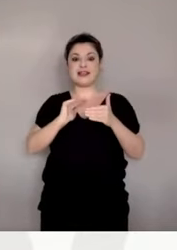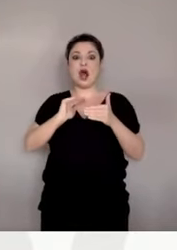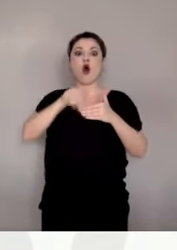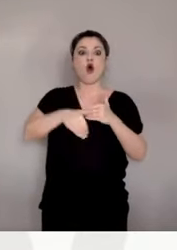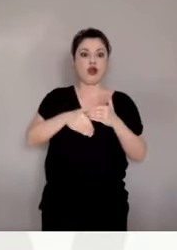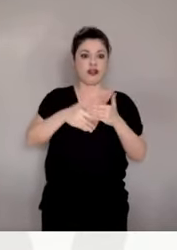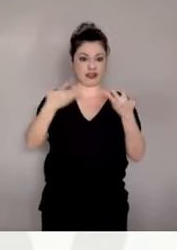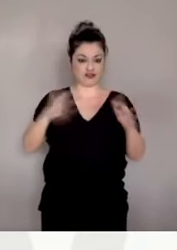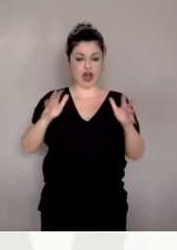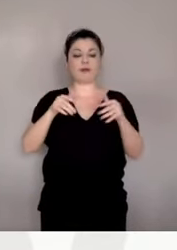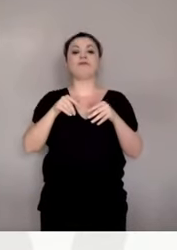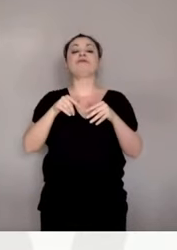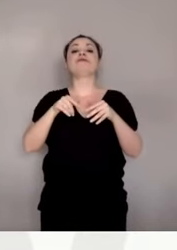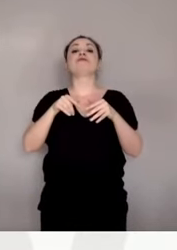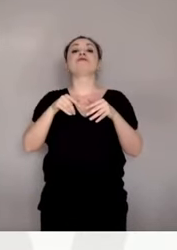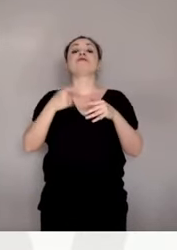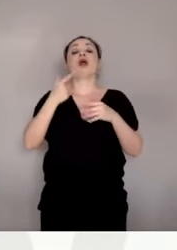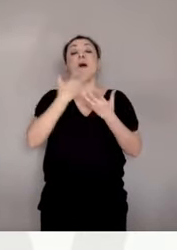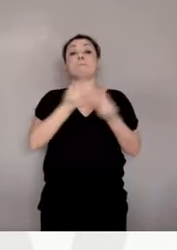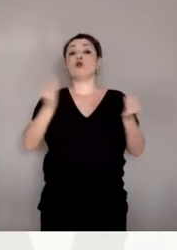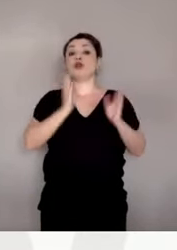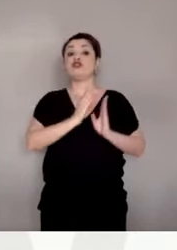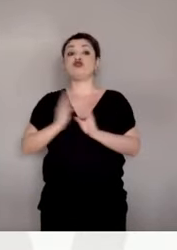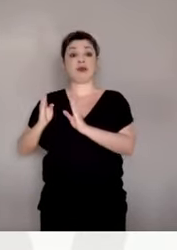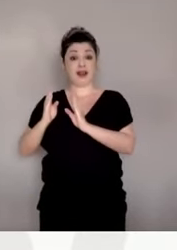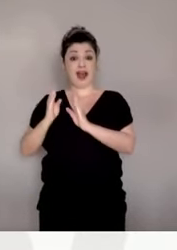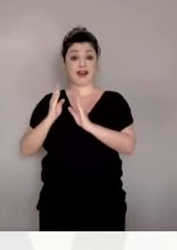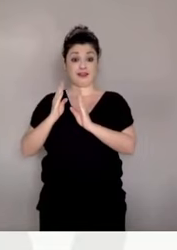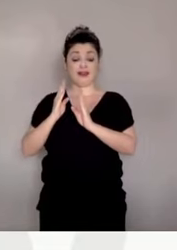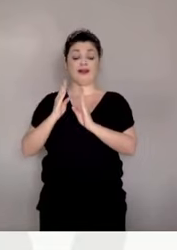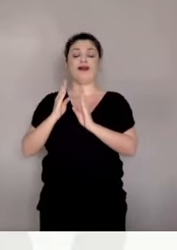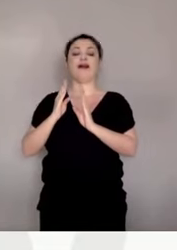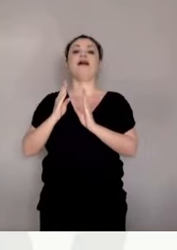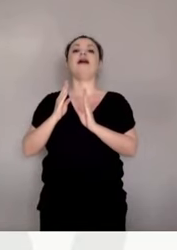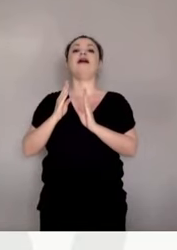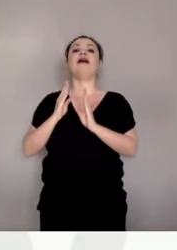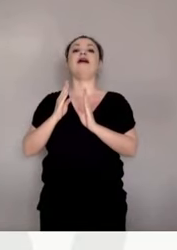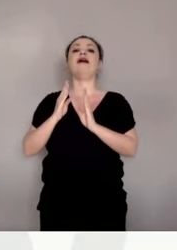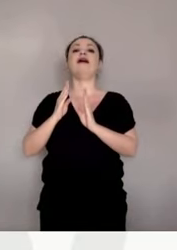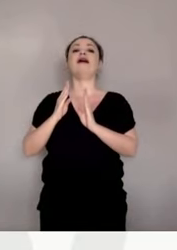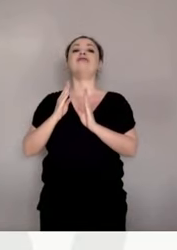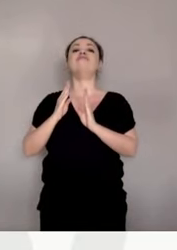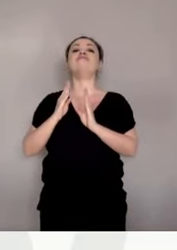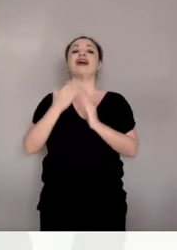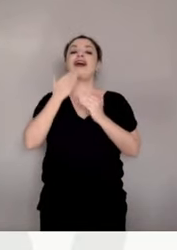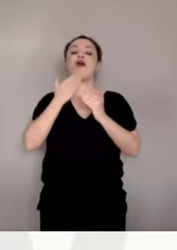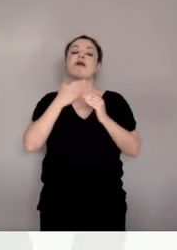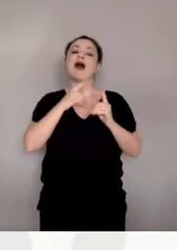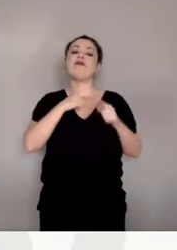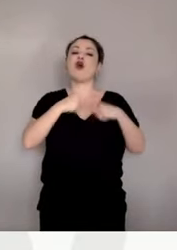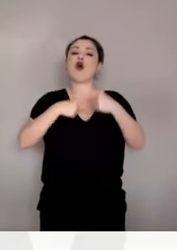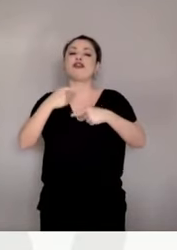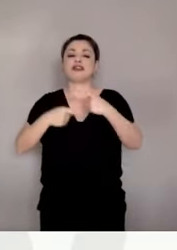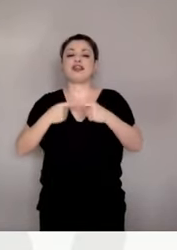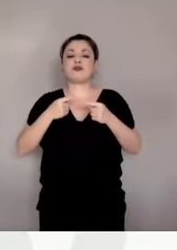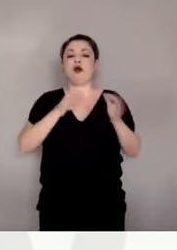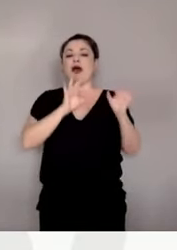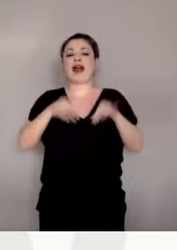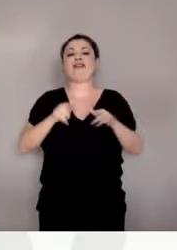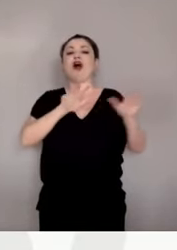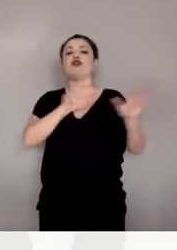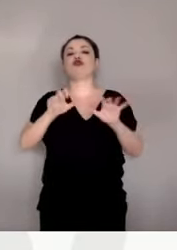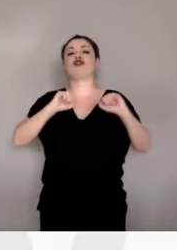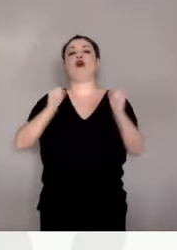E direi che è con questa multidisciplinarietà che noi ci avviciniamo agli 800 anni di Padova, dell'Università di